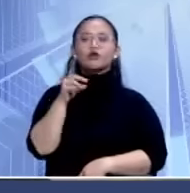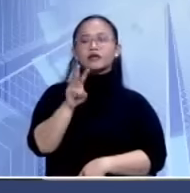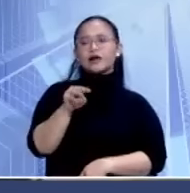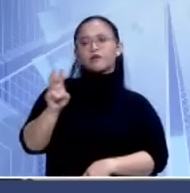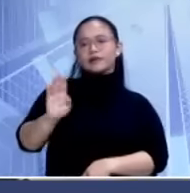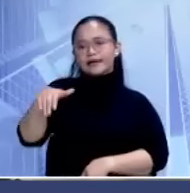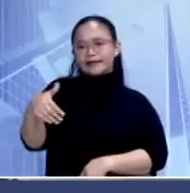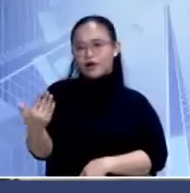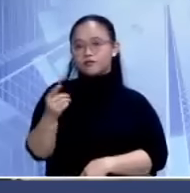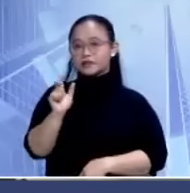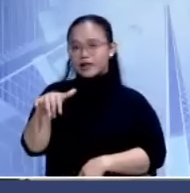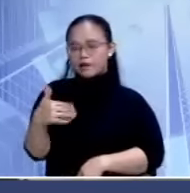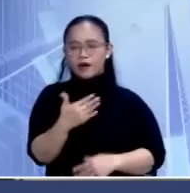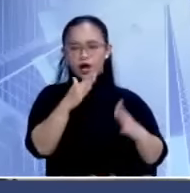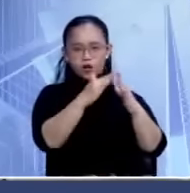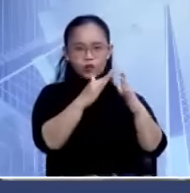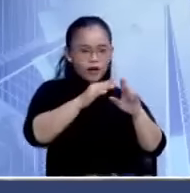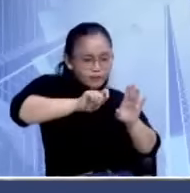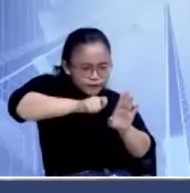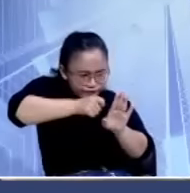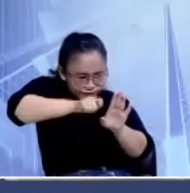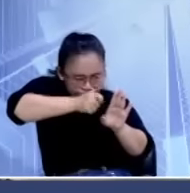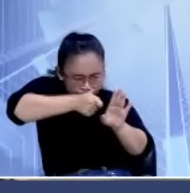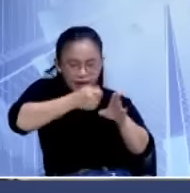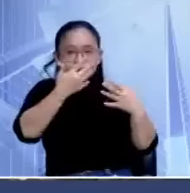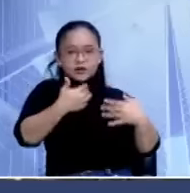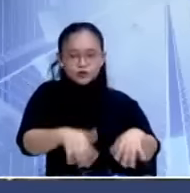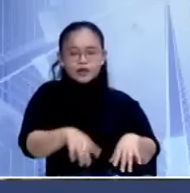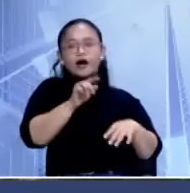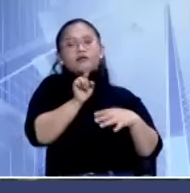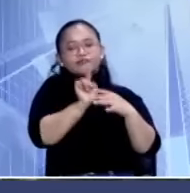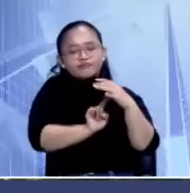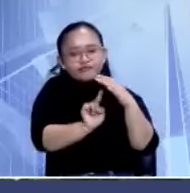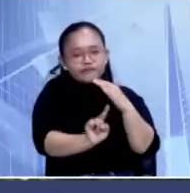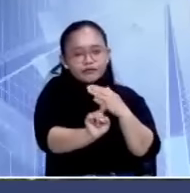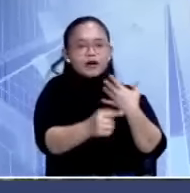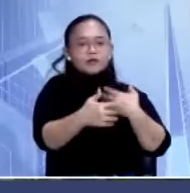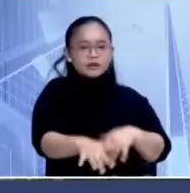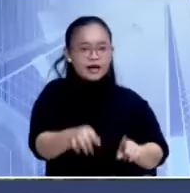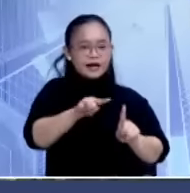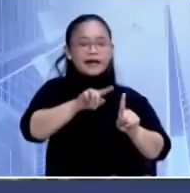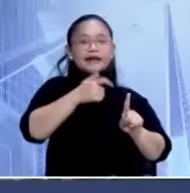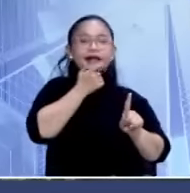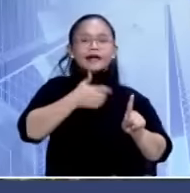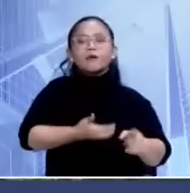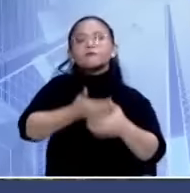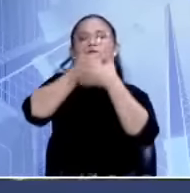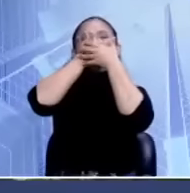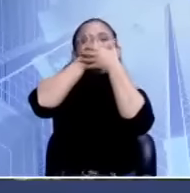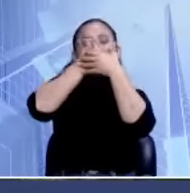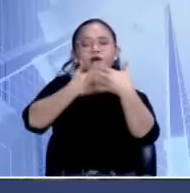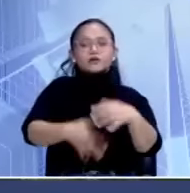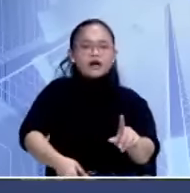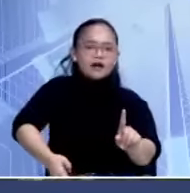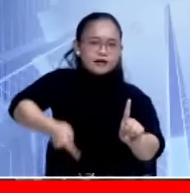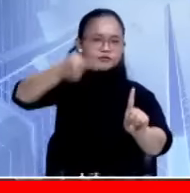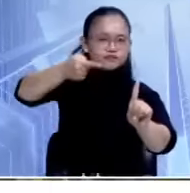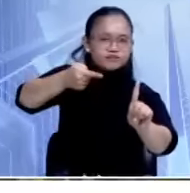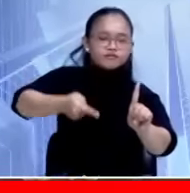Kota Bekasi. Pelaku masuk ke rumah korban dengan mencongkel jendela, lalu membekapnya dengan kain serta mengancam dengan